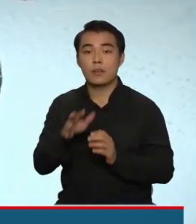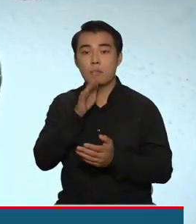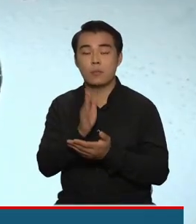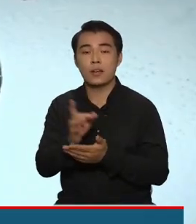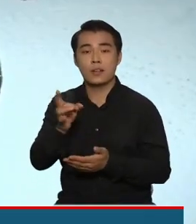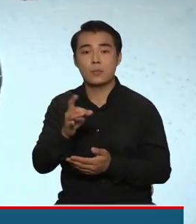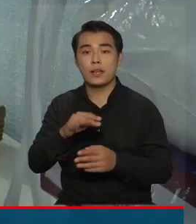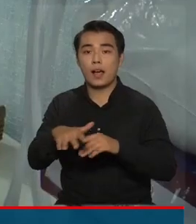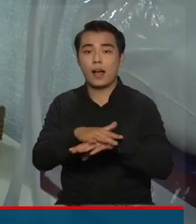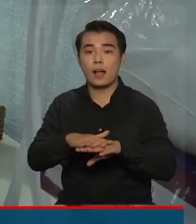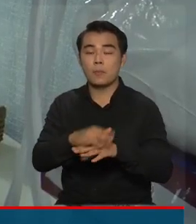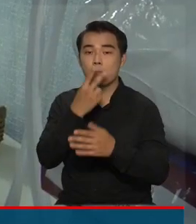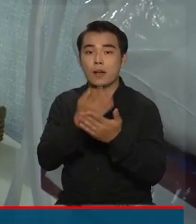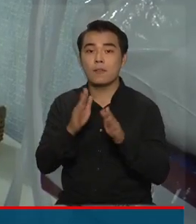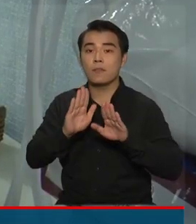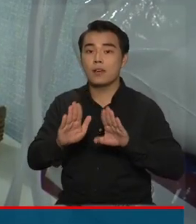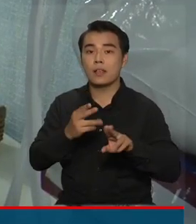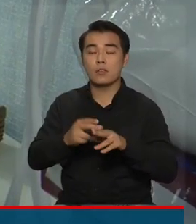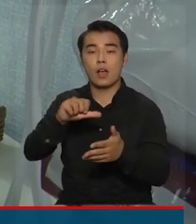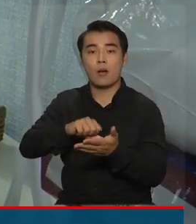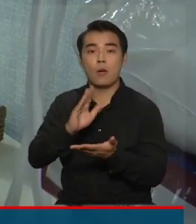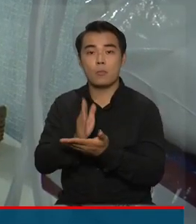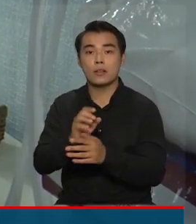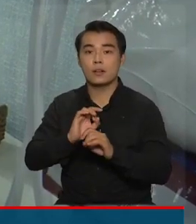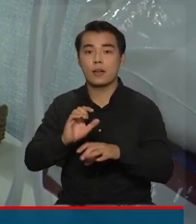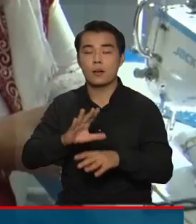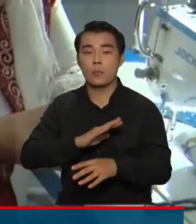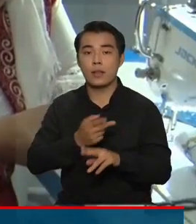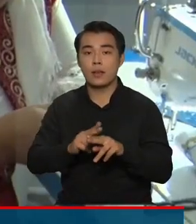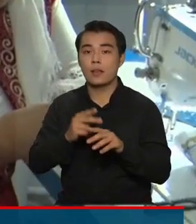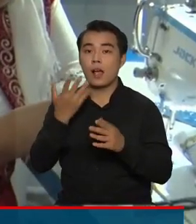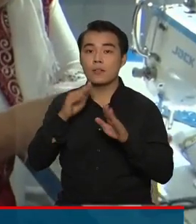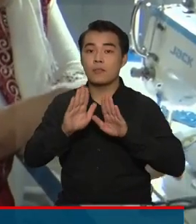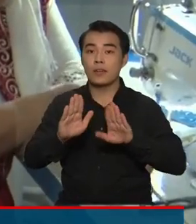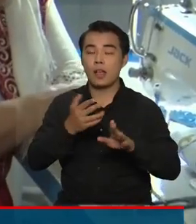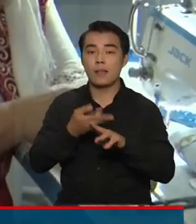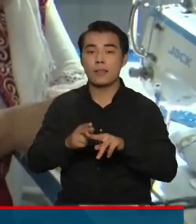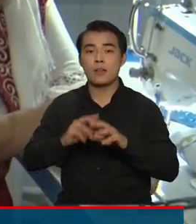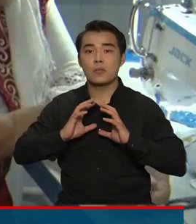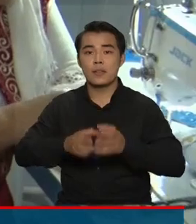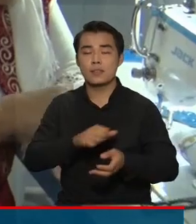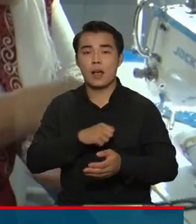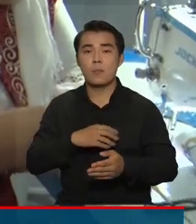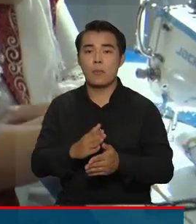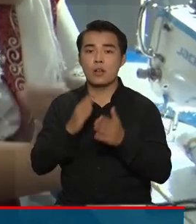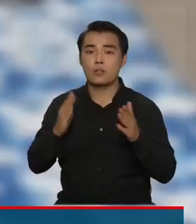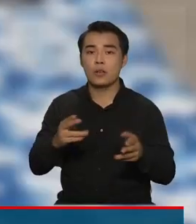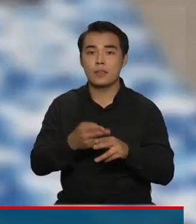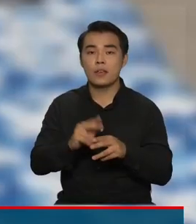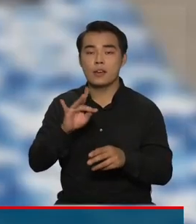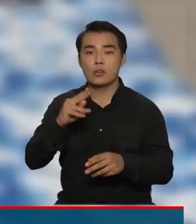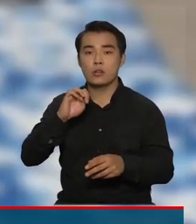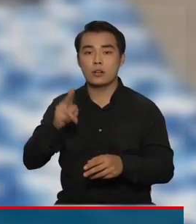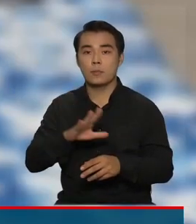Республикалық, халықаралық байқауларға тұрақты түрде қатысып отырамыз дейді шеберлер. Сондай байқаулардың бірінде олар әлемдегі ең үлкен құрақ көрпе тігіп рекорд